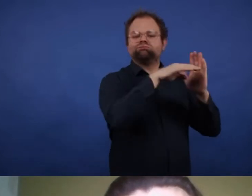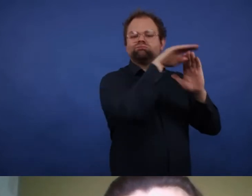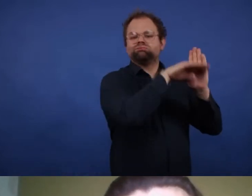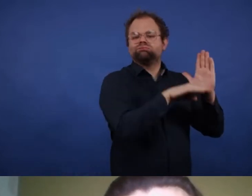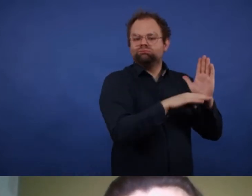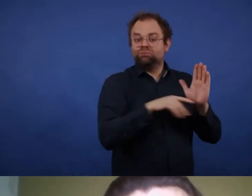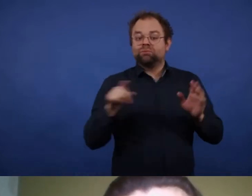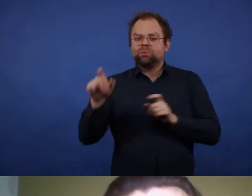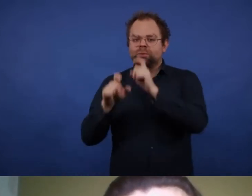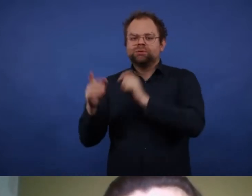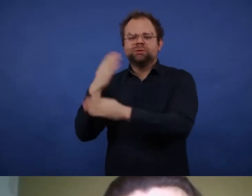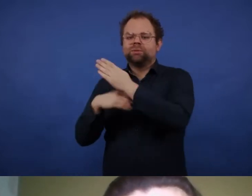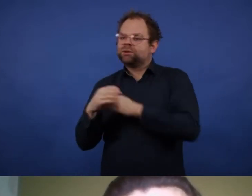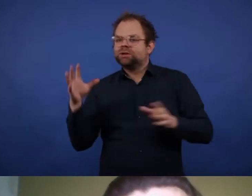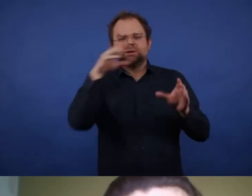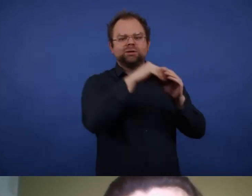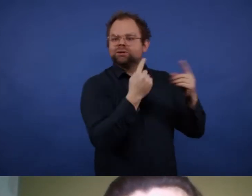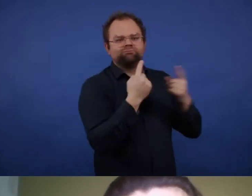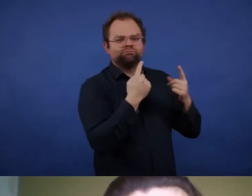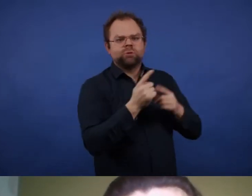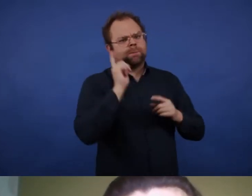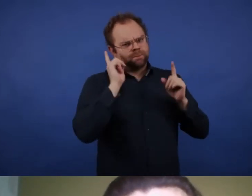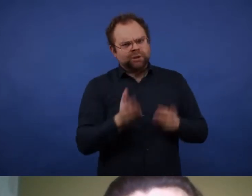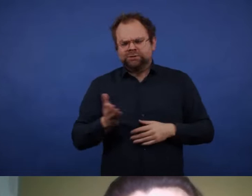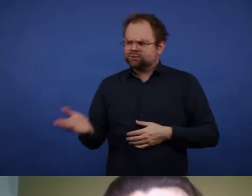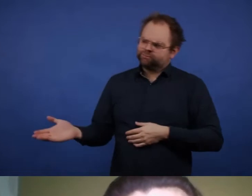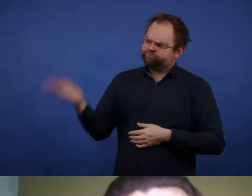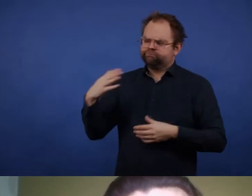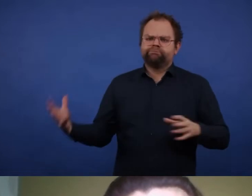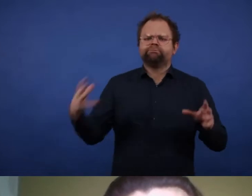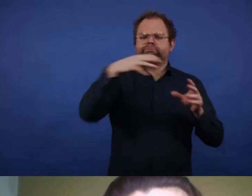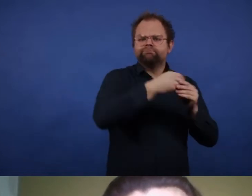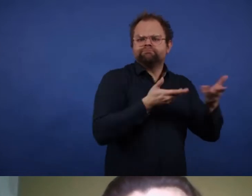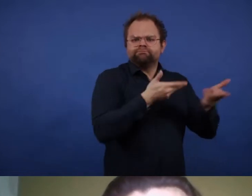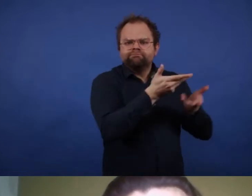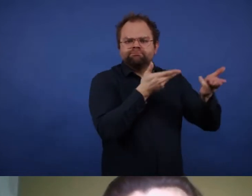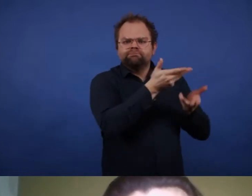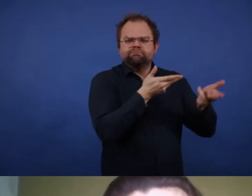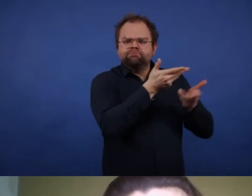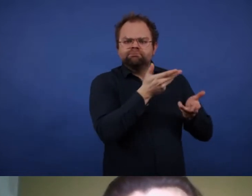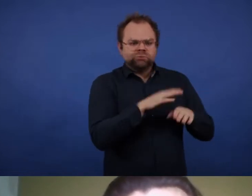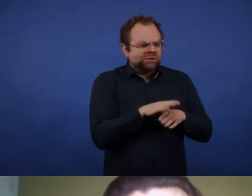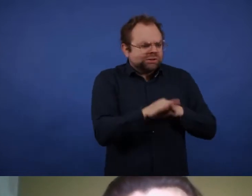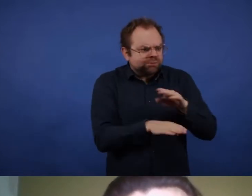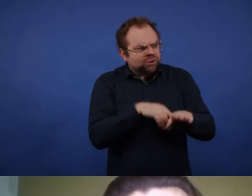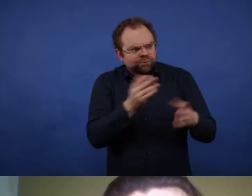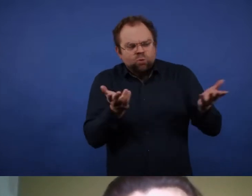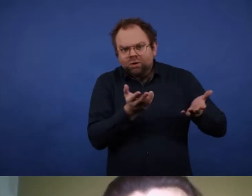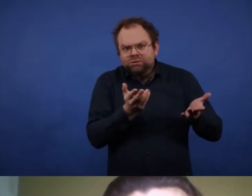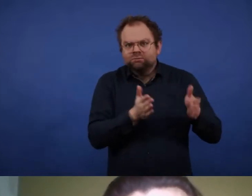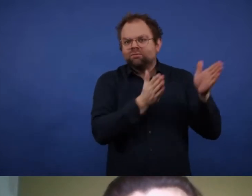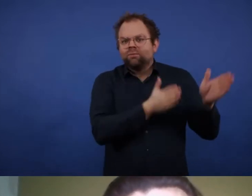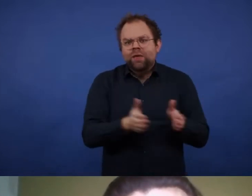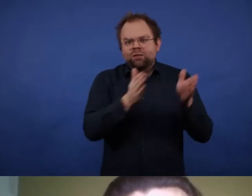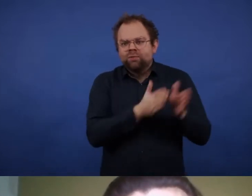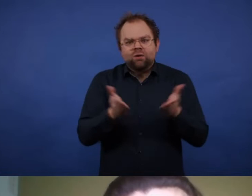emergency فيجب انه يتم so المشاركه that their في needs would be اعاده properly تنفيذ integrated. الخطه And they التوجيهيه need